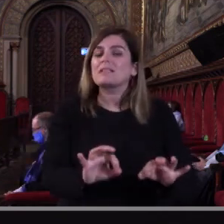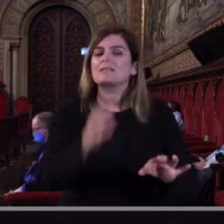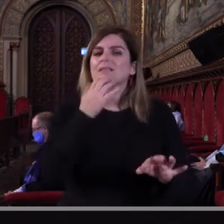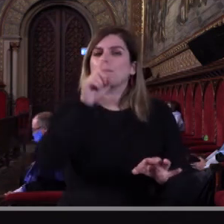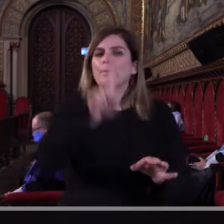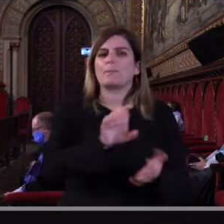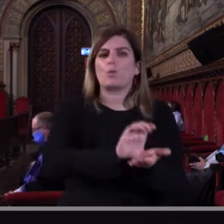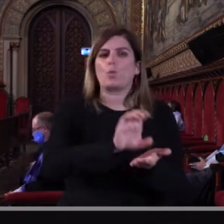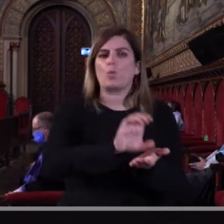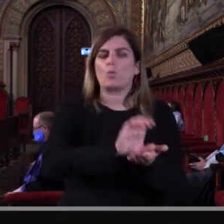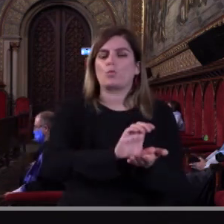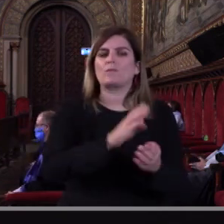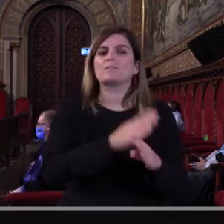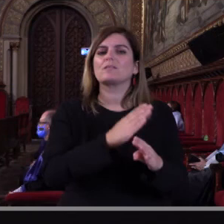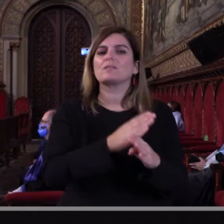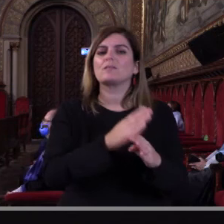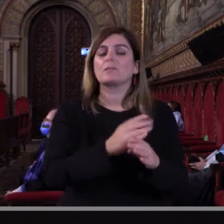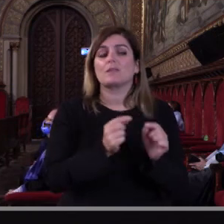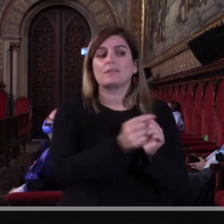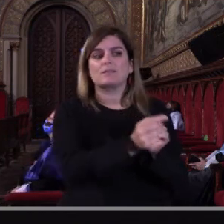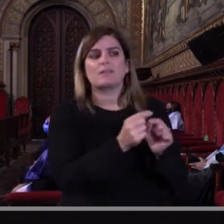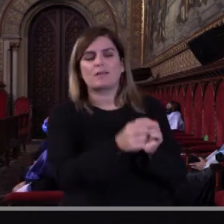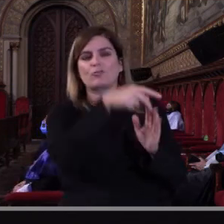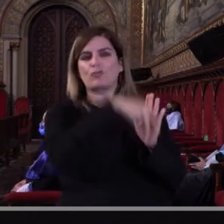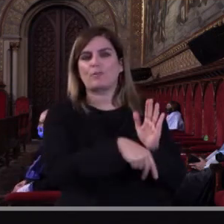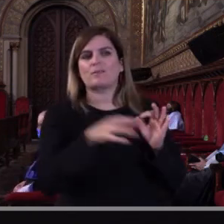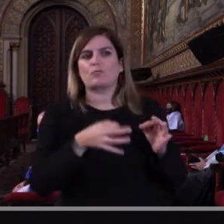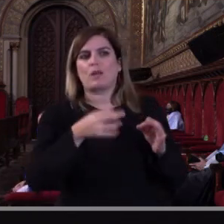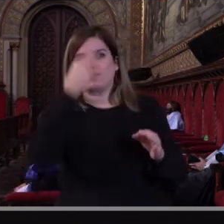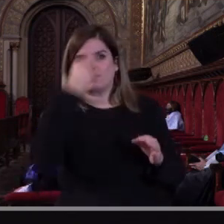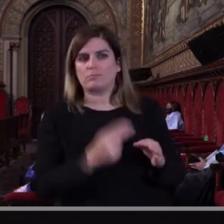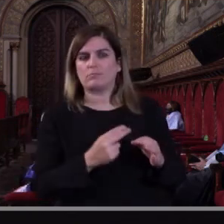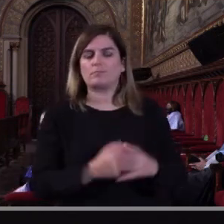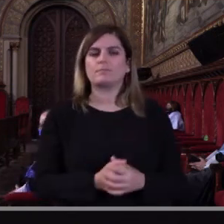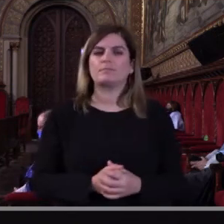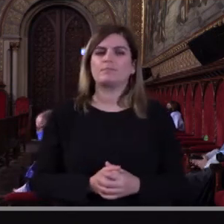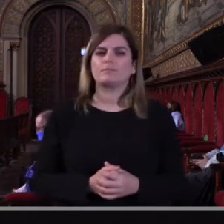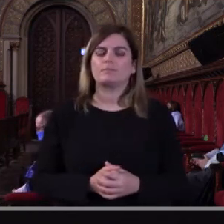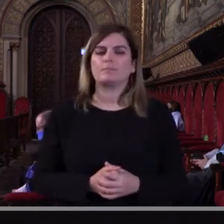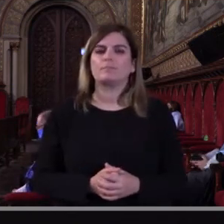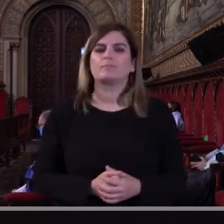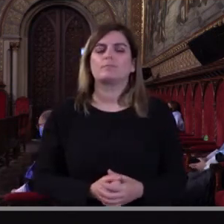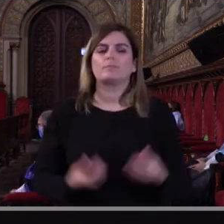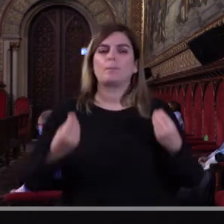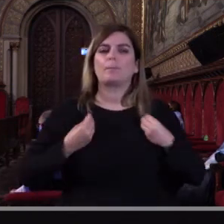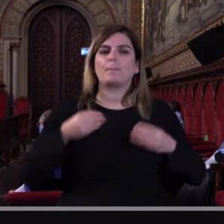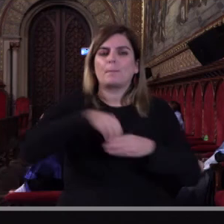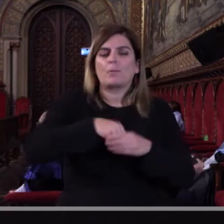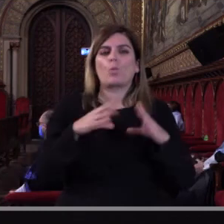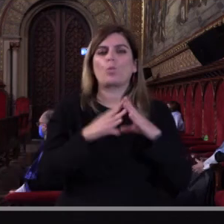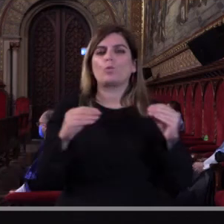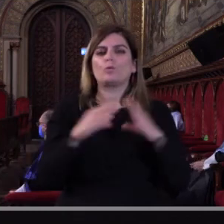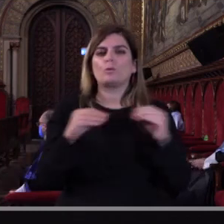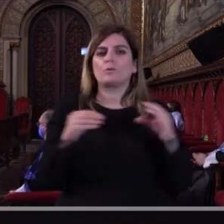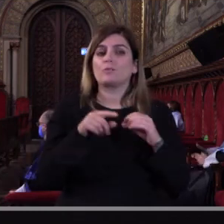curs, sempre mantenint les mesures de seguretat sanitàries. La vida universitària, ho he defensat